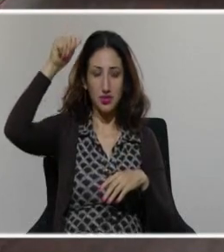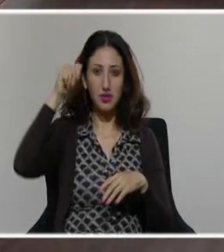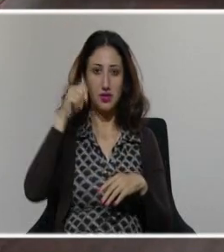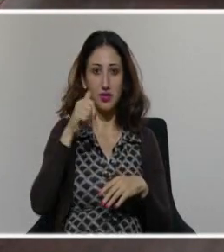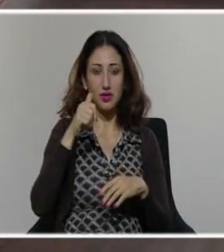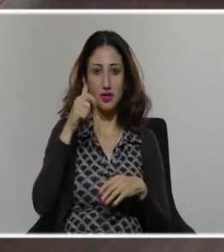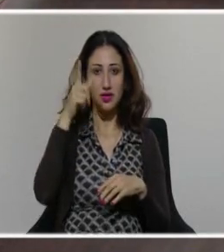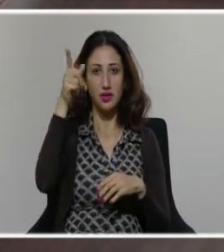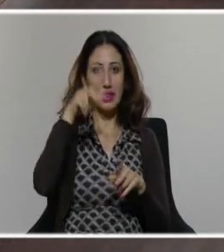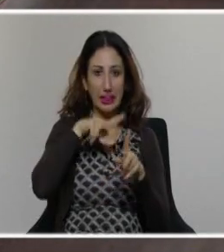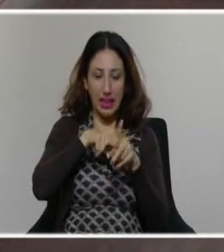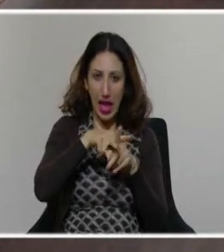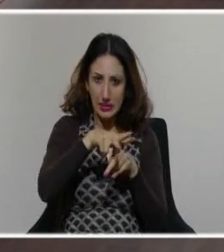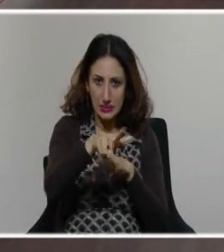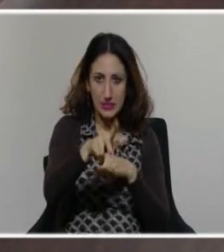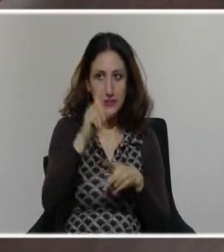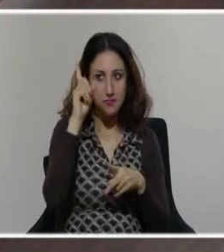وتعذيبه